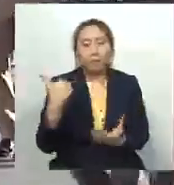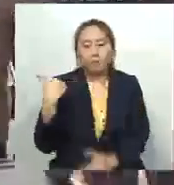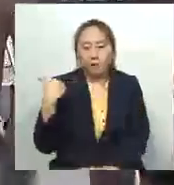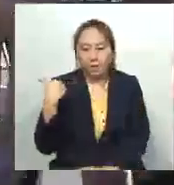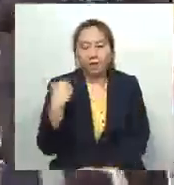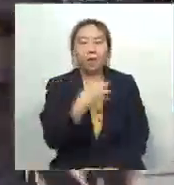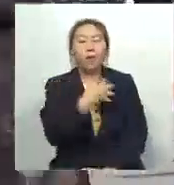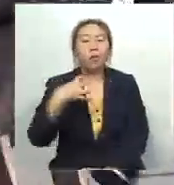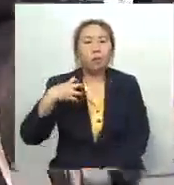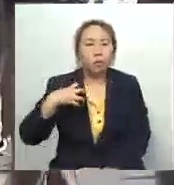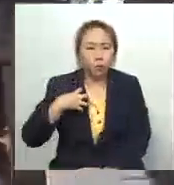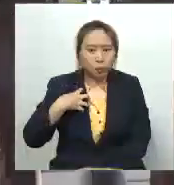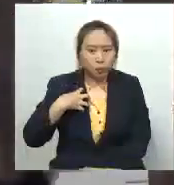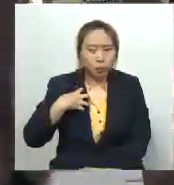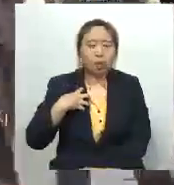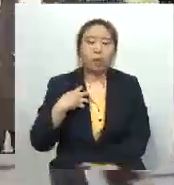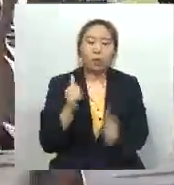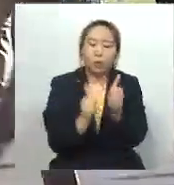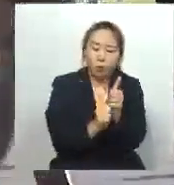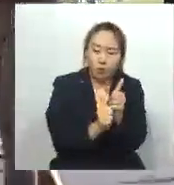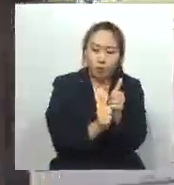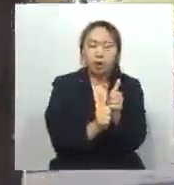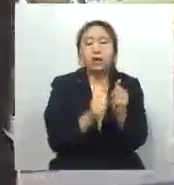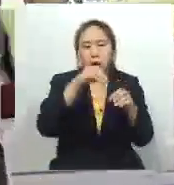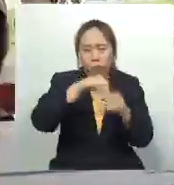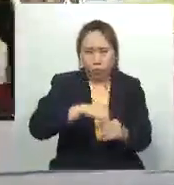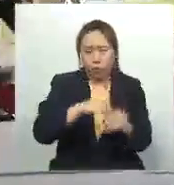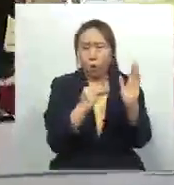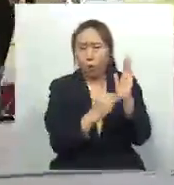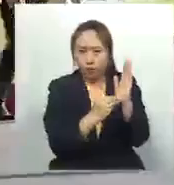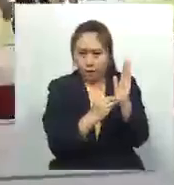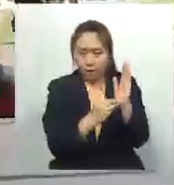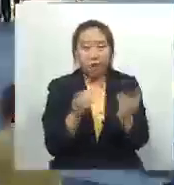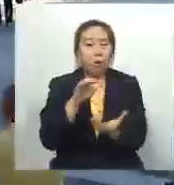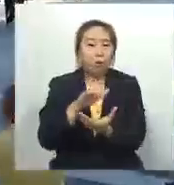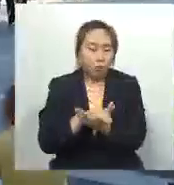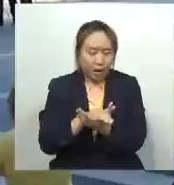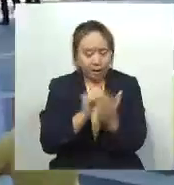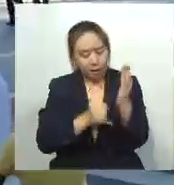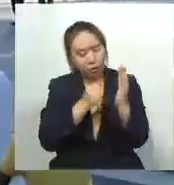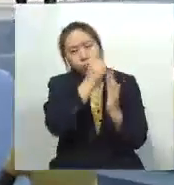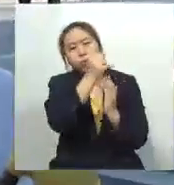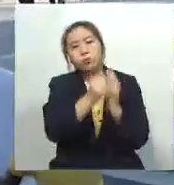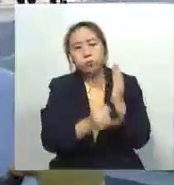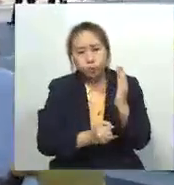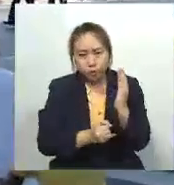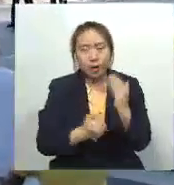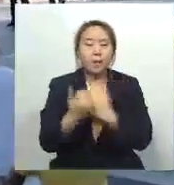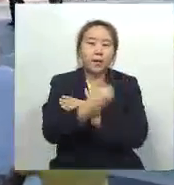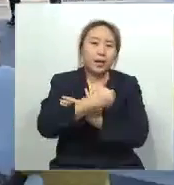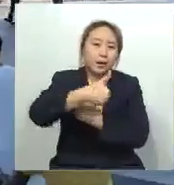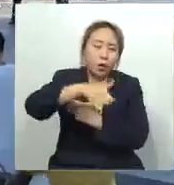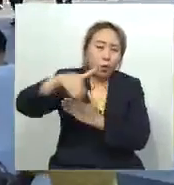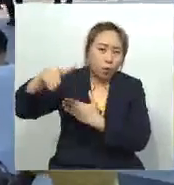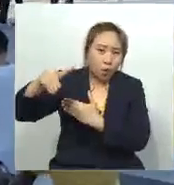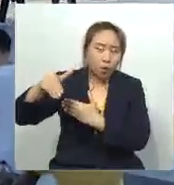ยเอกอัครราชทูตอุปทูตถิ่นพำนักในกรุงเทพและคู่สมรสจากทุกภูมิภาคและที่มาจากประเทศ